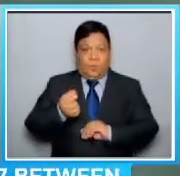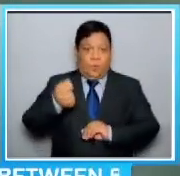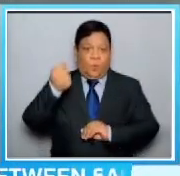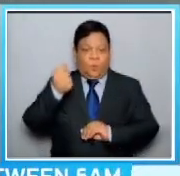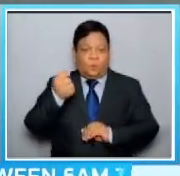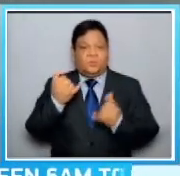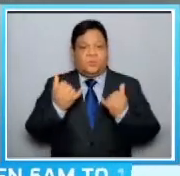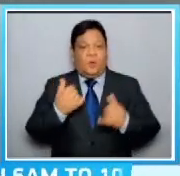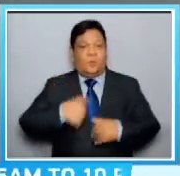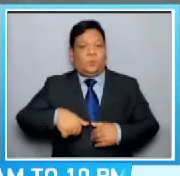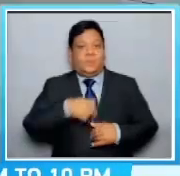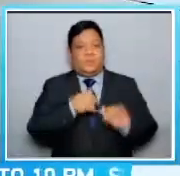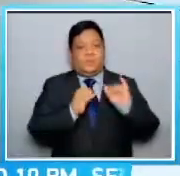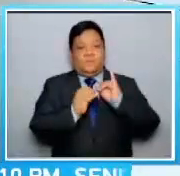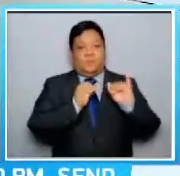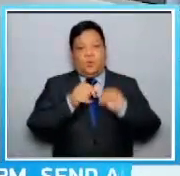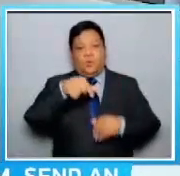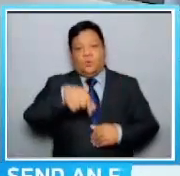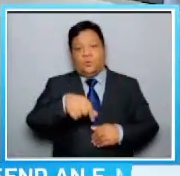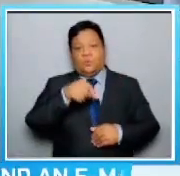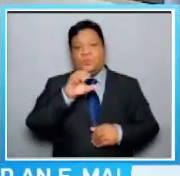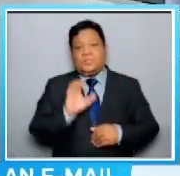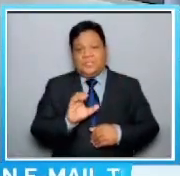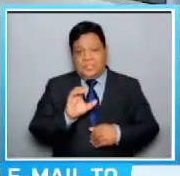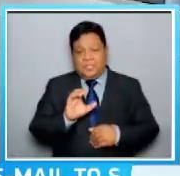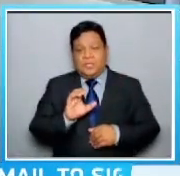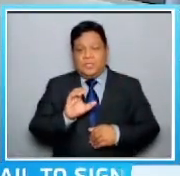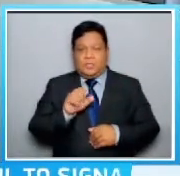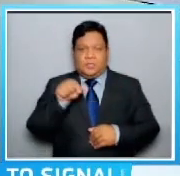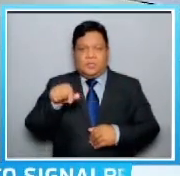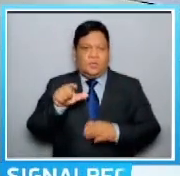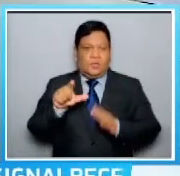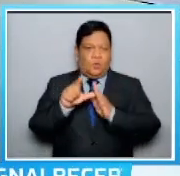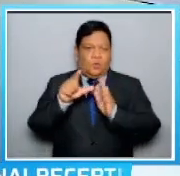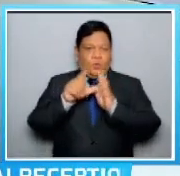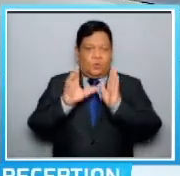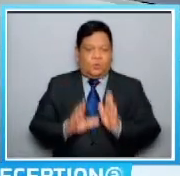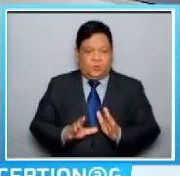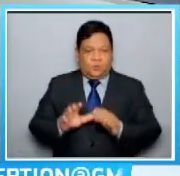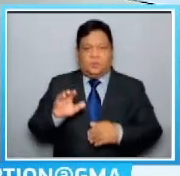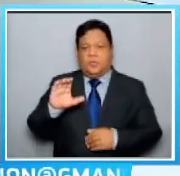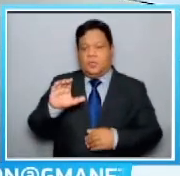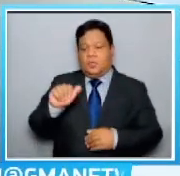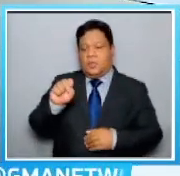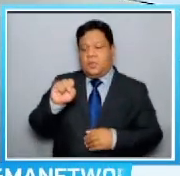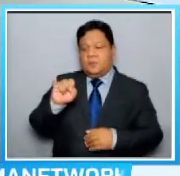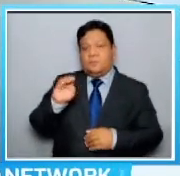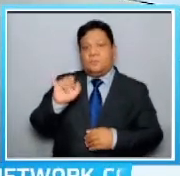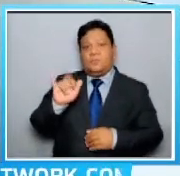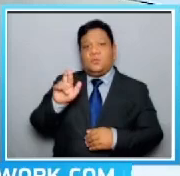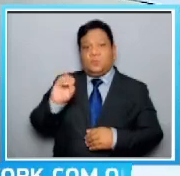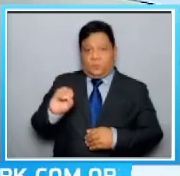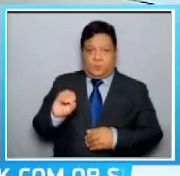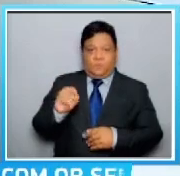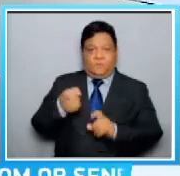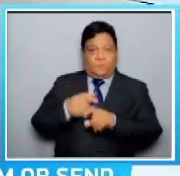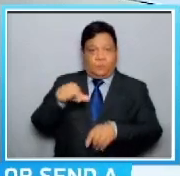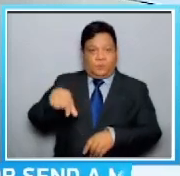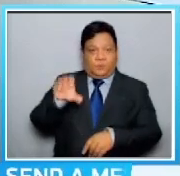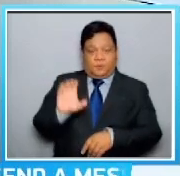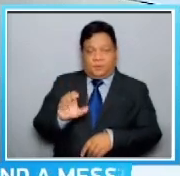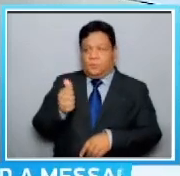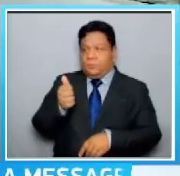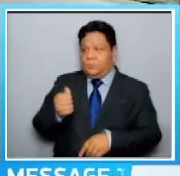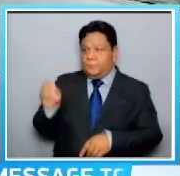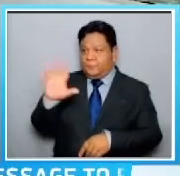Counsel, Attorney Orlando Paulo Casimiro. Magandang umaga po sa inyo, Attorney Casimiro. Si Connie Season po ito. Hello, Ma'am